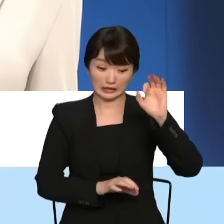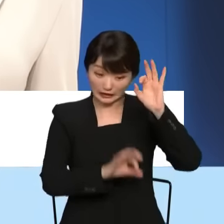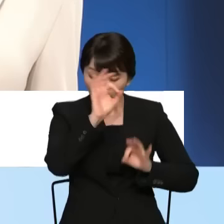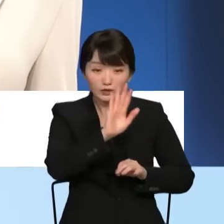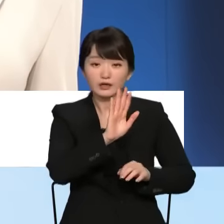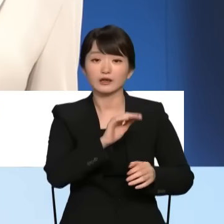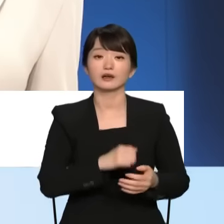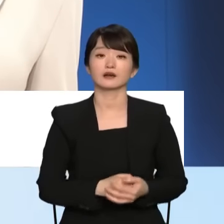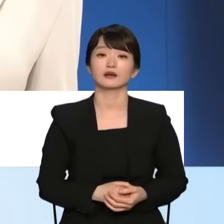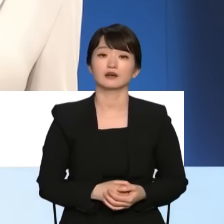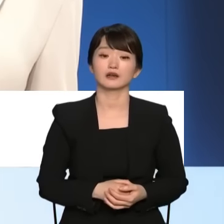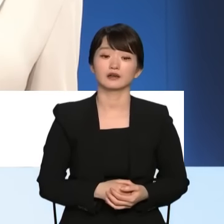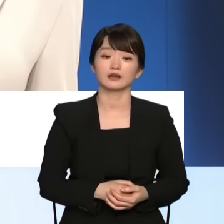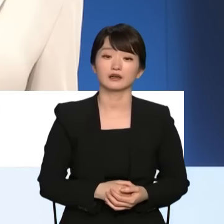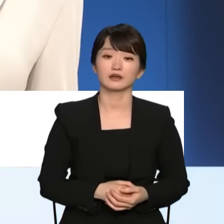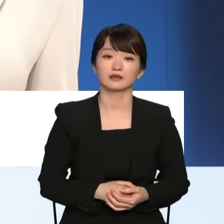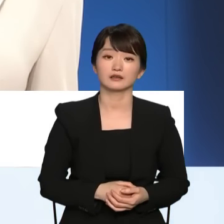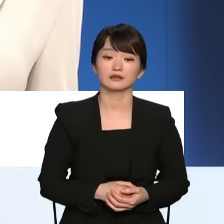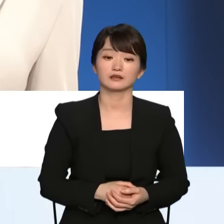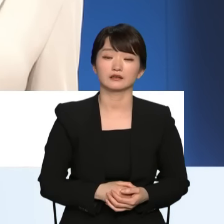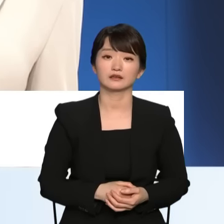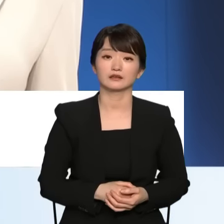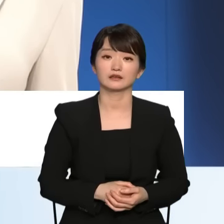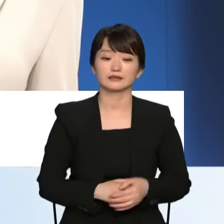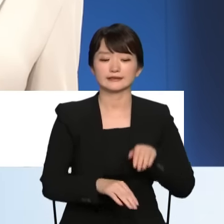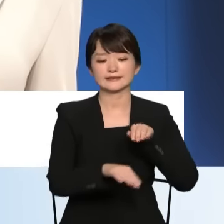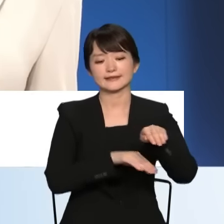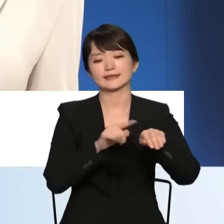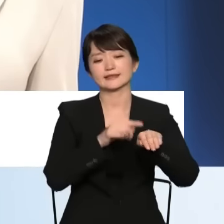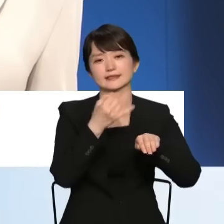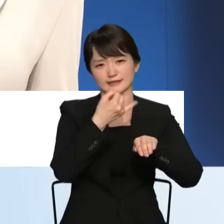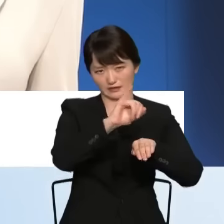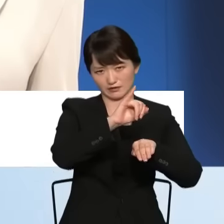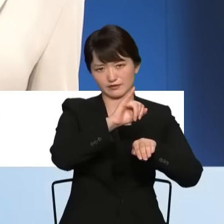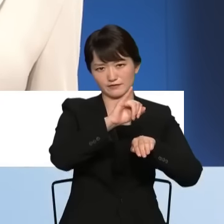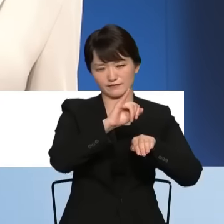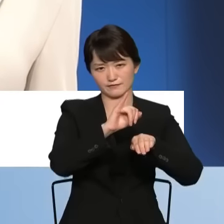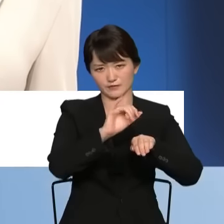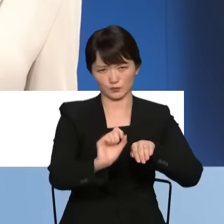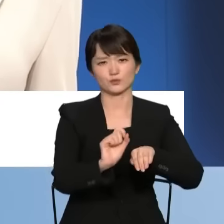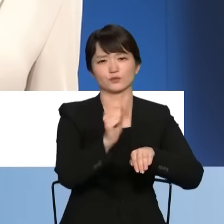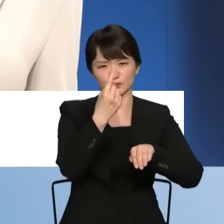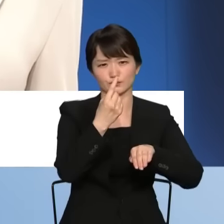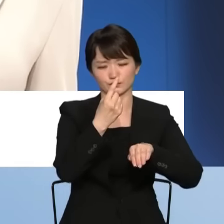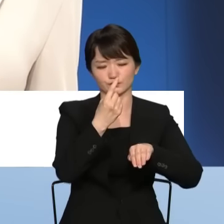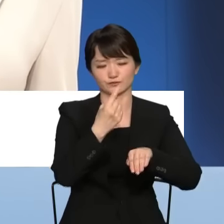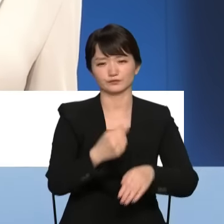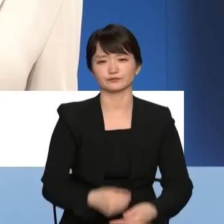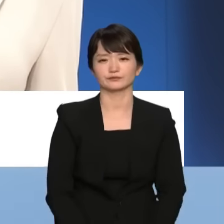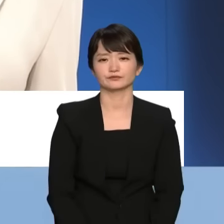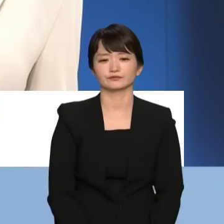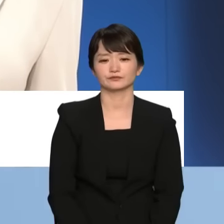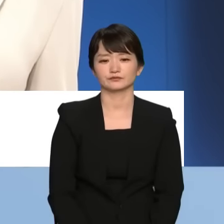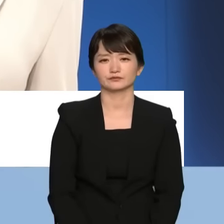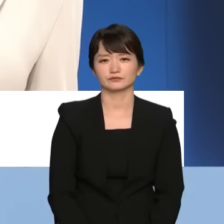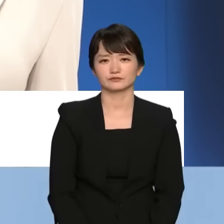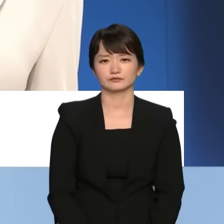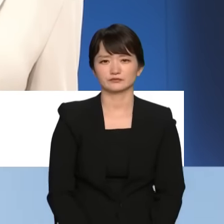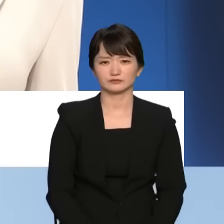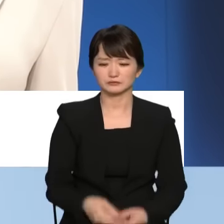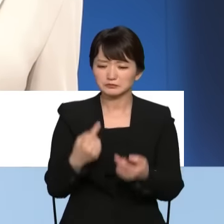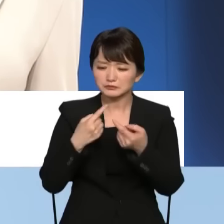아닌 어 자동차의 결함으로네 발생되었다고 보고 있습니다 사실 정확한